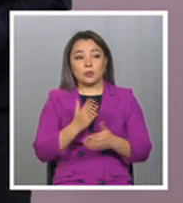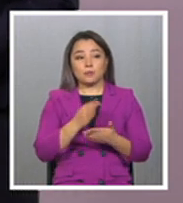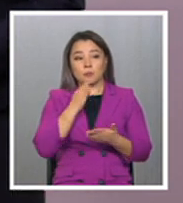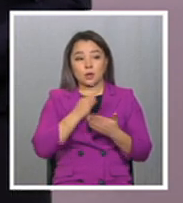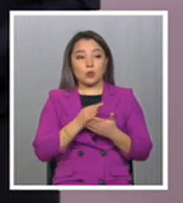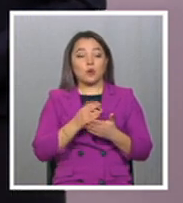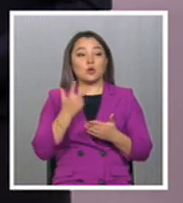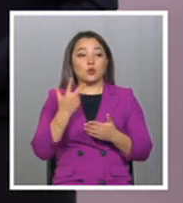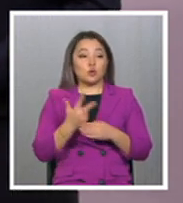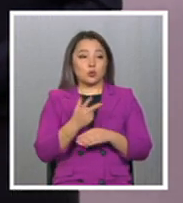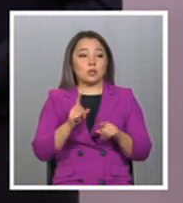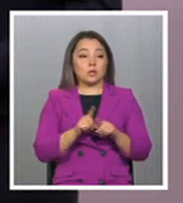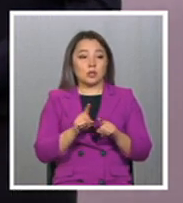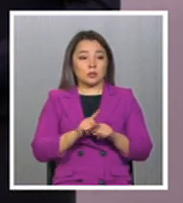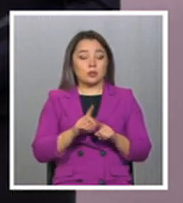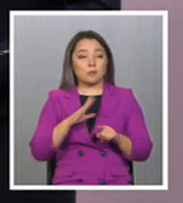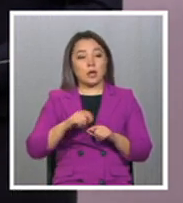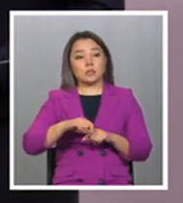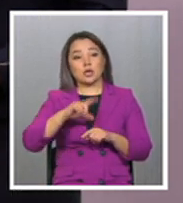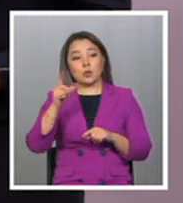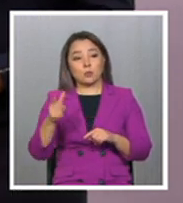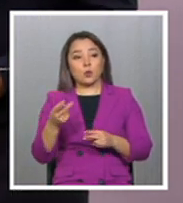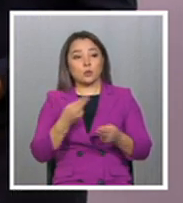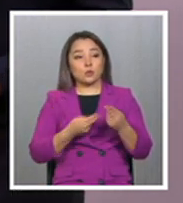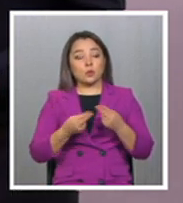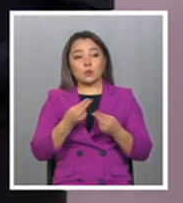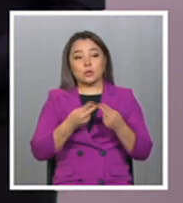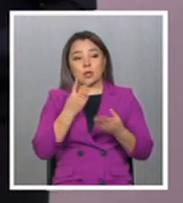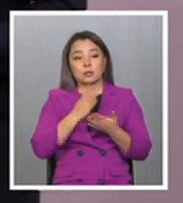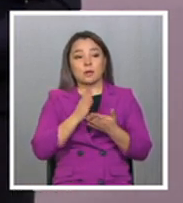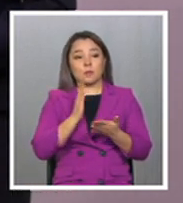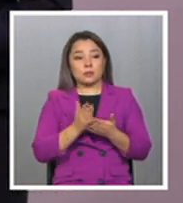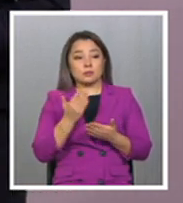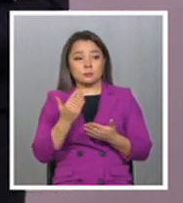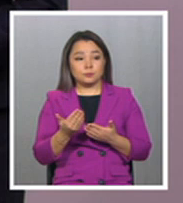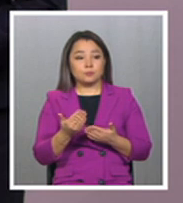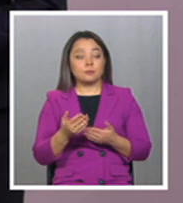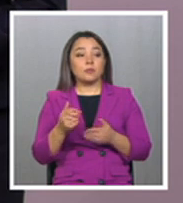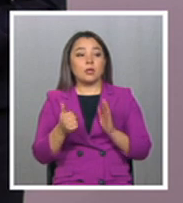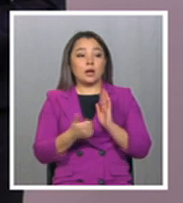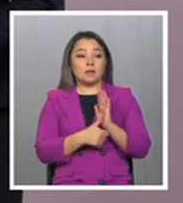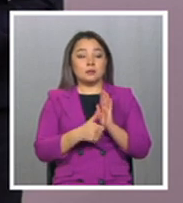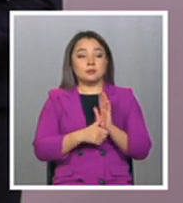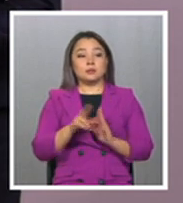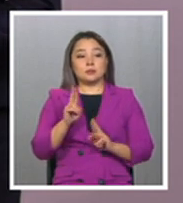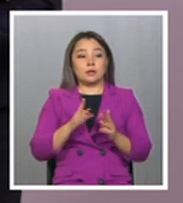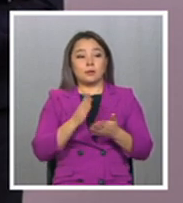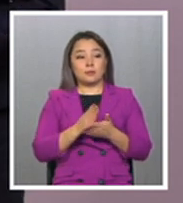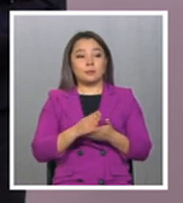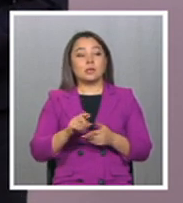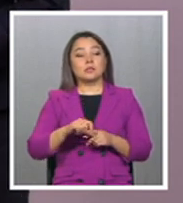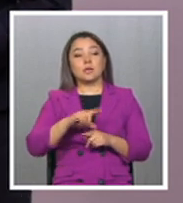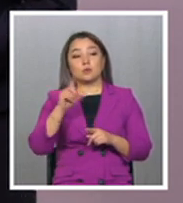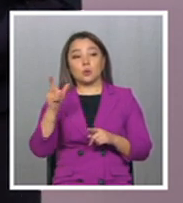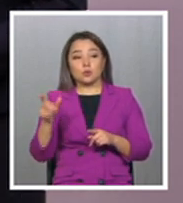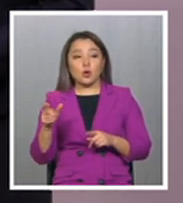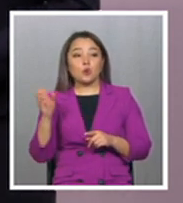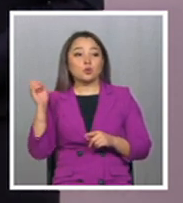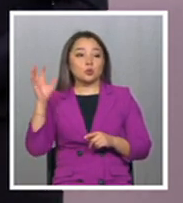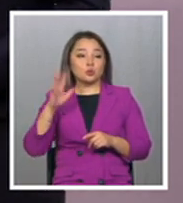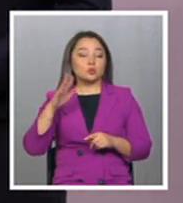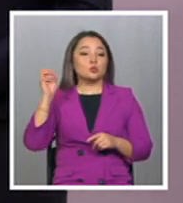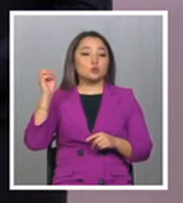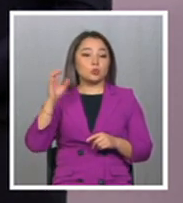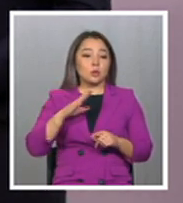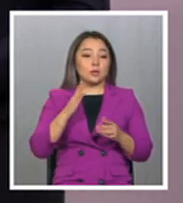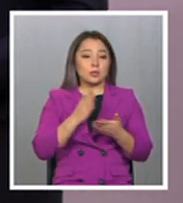үш ретте кемпір қоссақтың суреті түсуі мүмкін. Алтыншы нұсқа кемпір қоссақ күн, күн